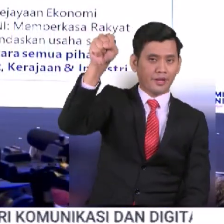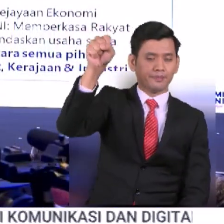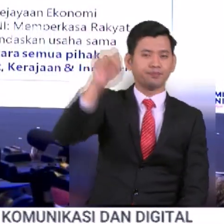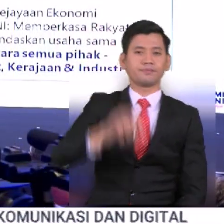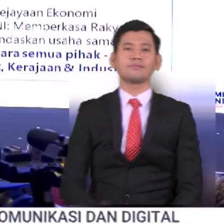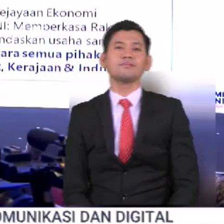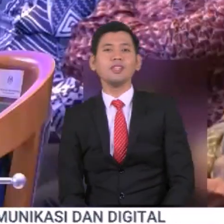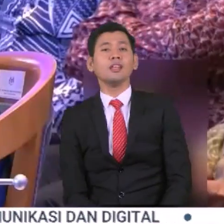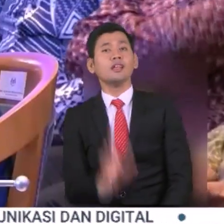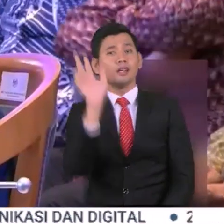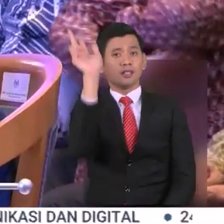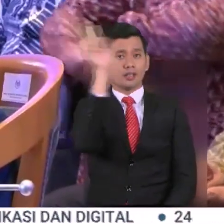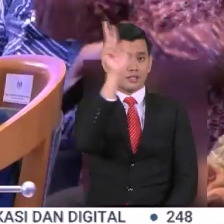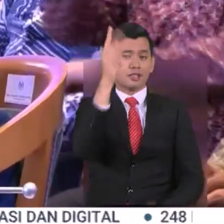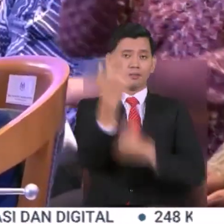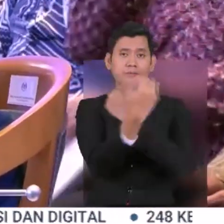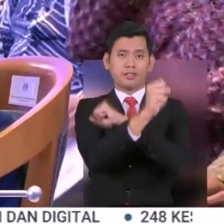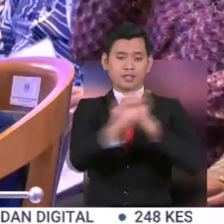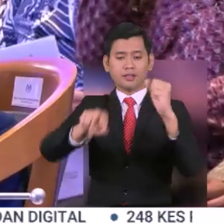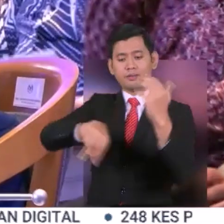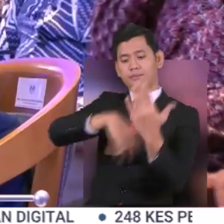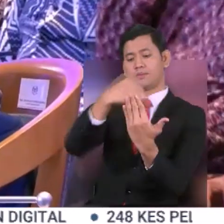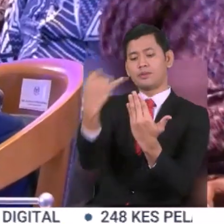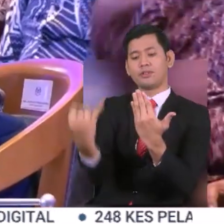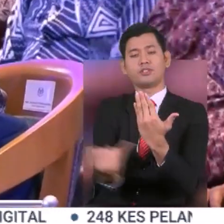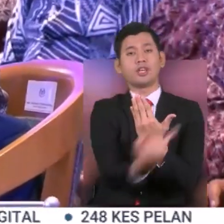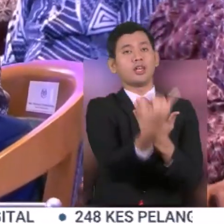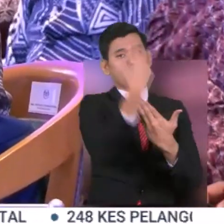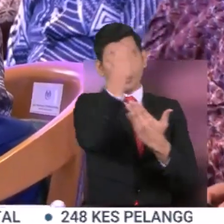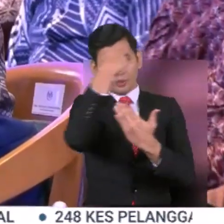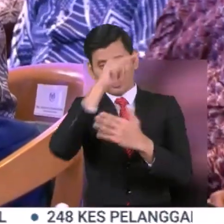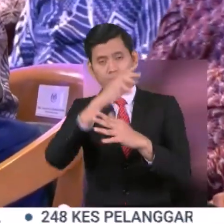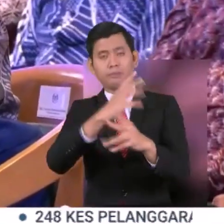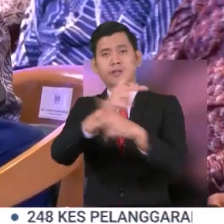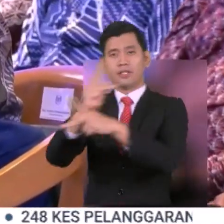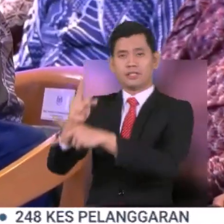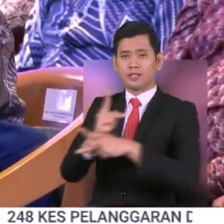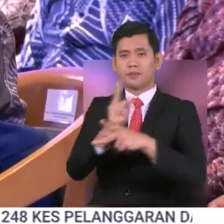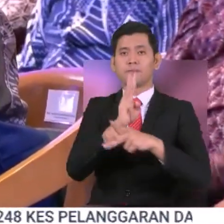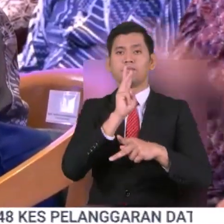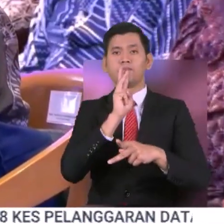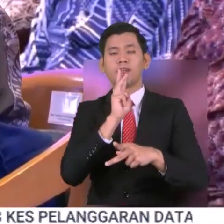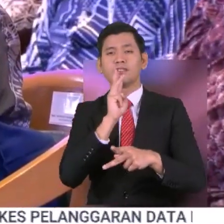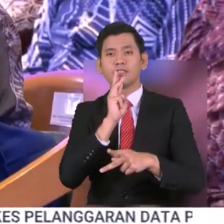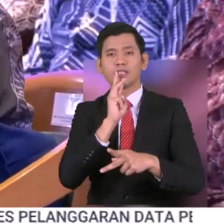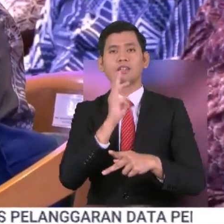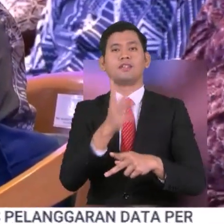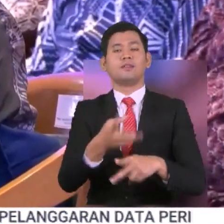Kerajaan juga akan menyegerakan pelaksanaan projek tebatan banjir demi melindungi masyarakat setempat.